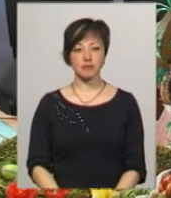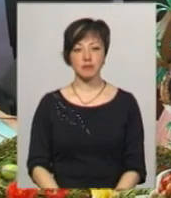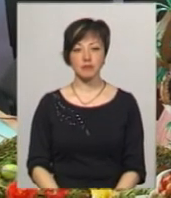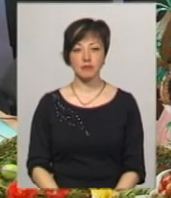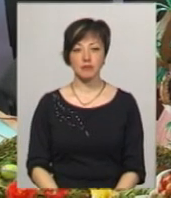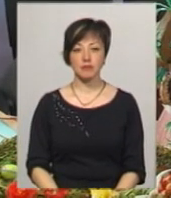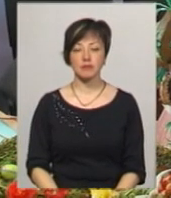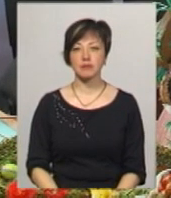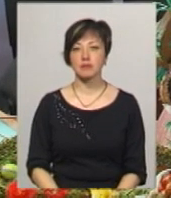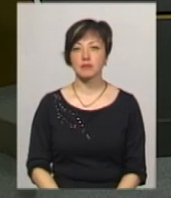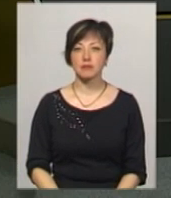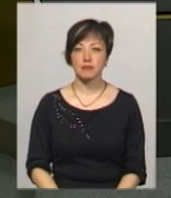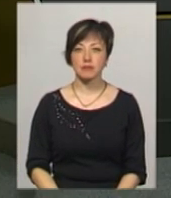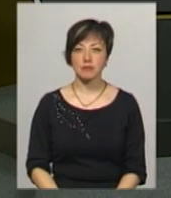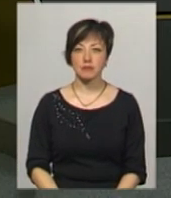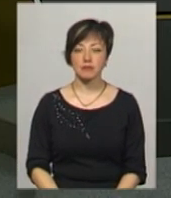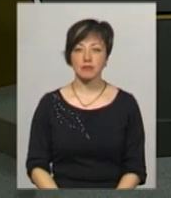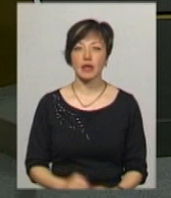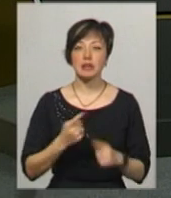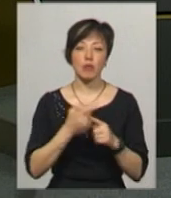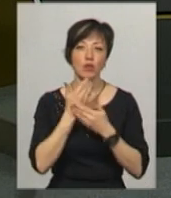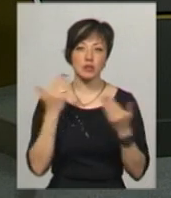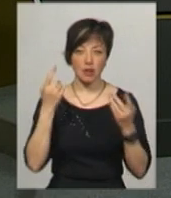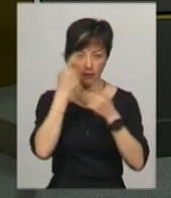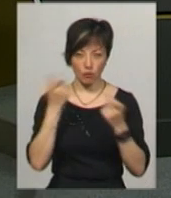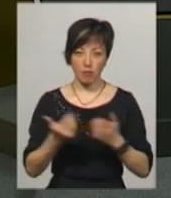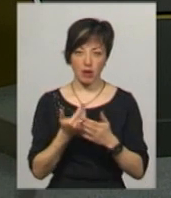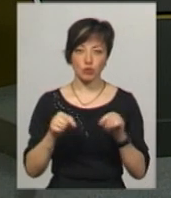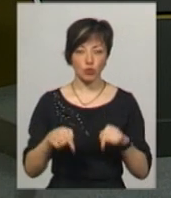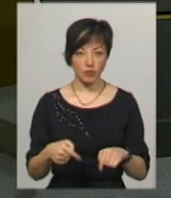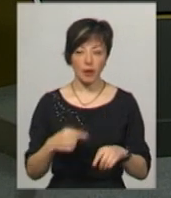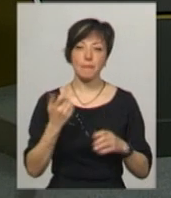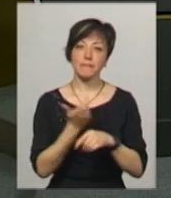Горішевський, новини Поділля, Центр. Це була остання інформація цього